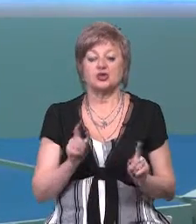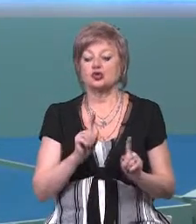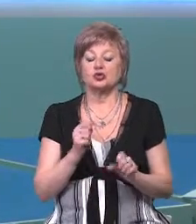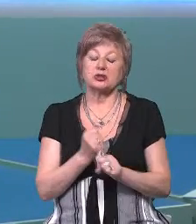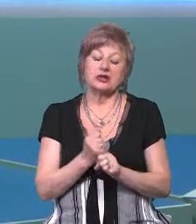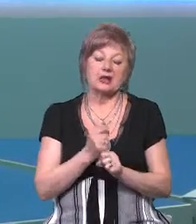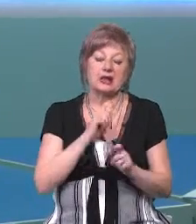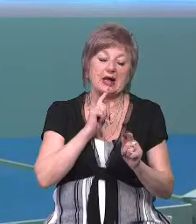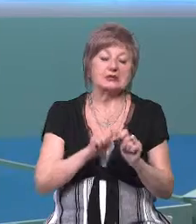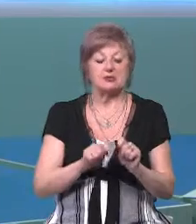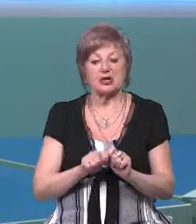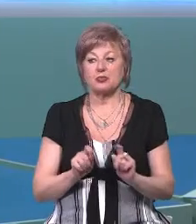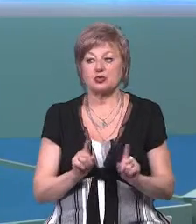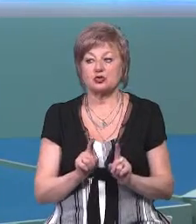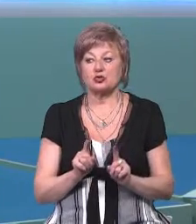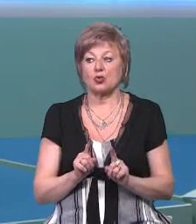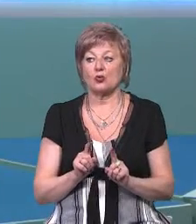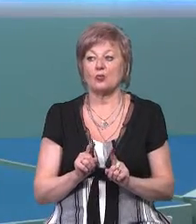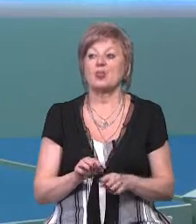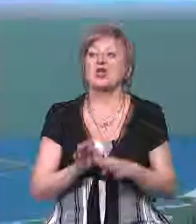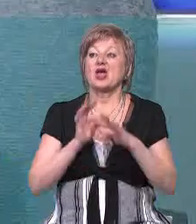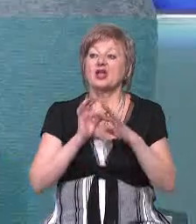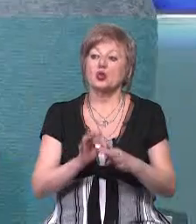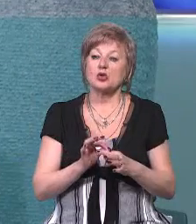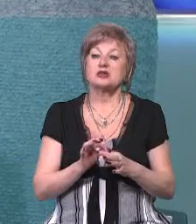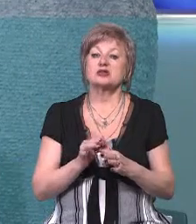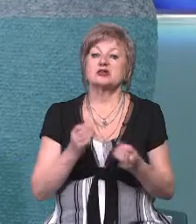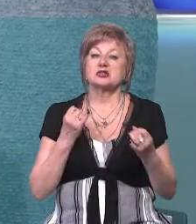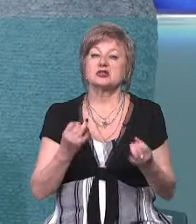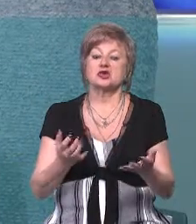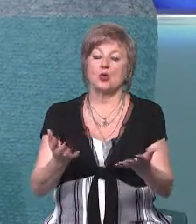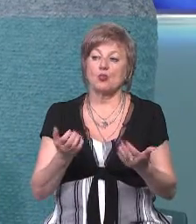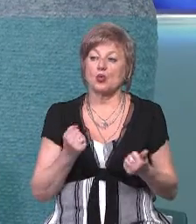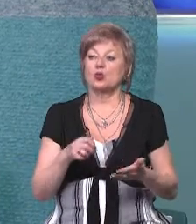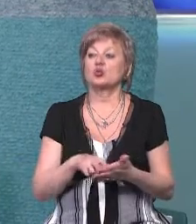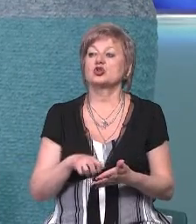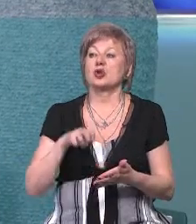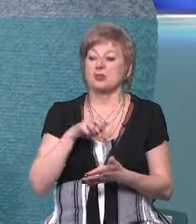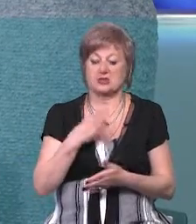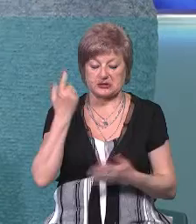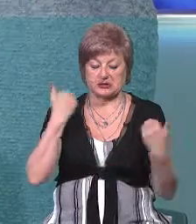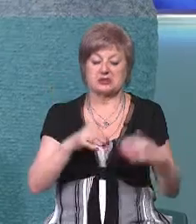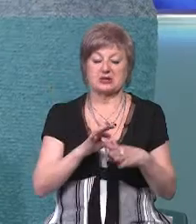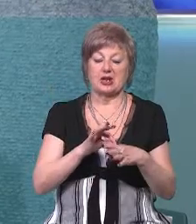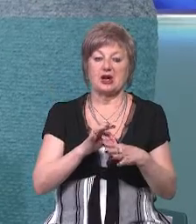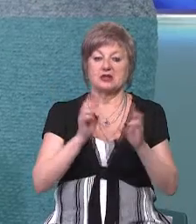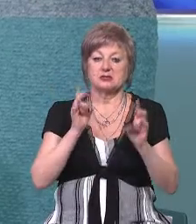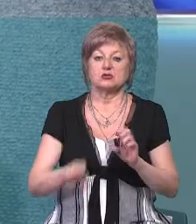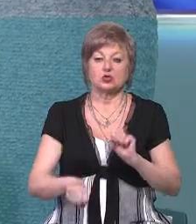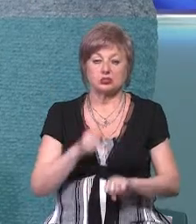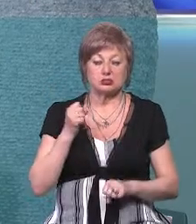Тобто йдеться лише про отримання легких тілесних ушкоджень, про те, що